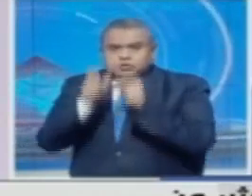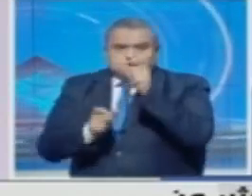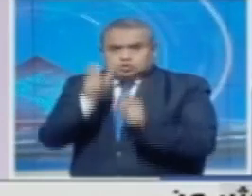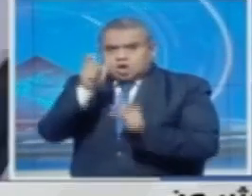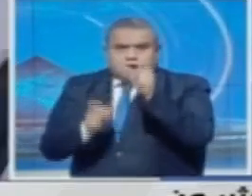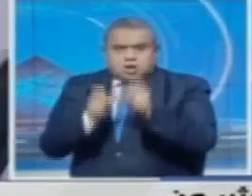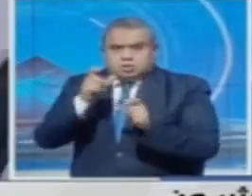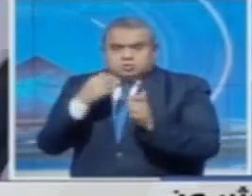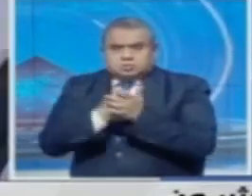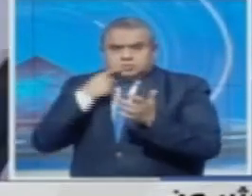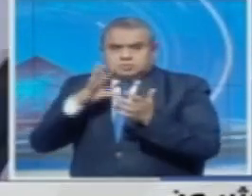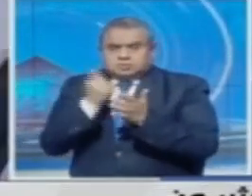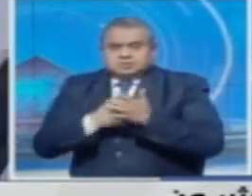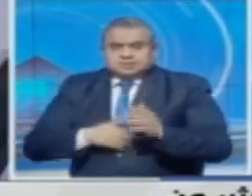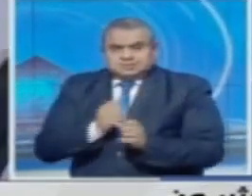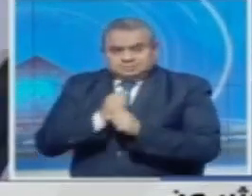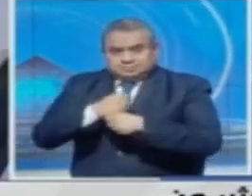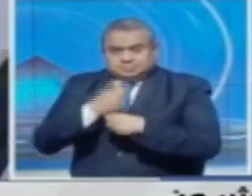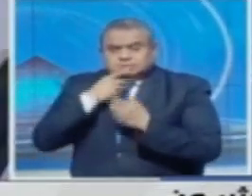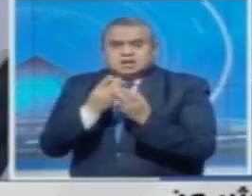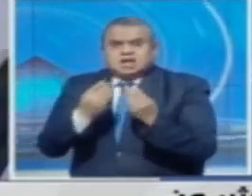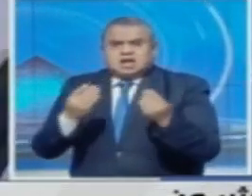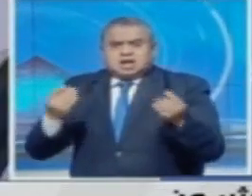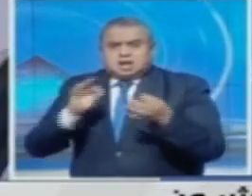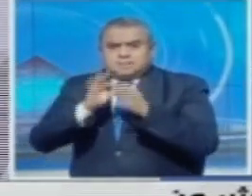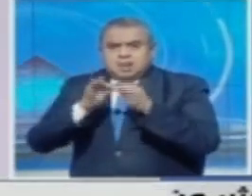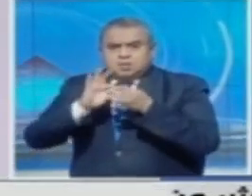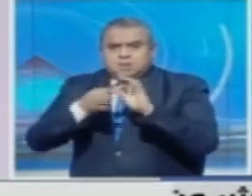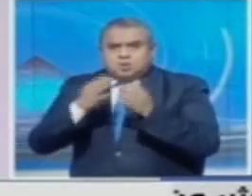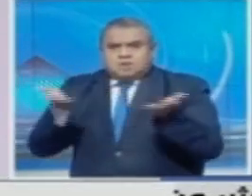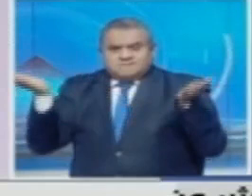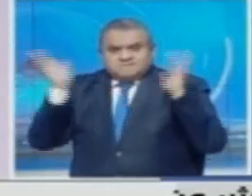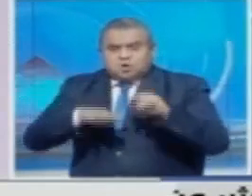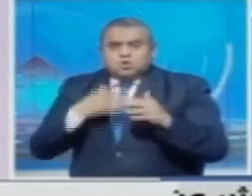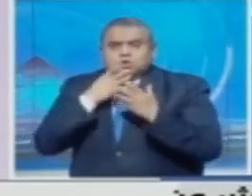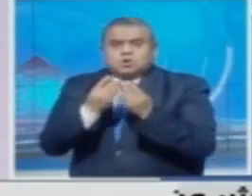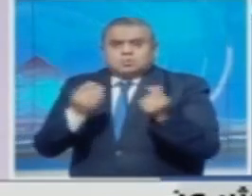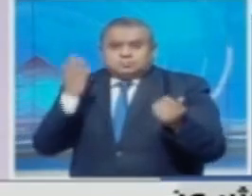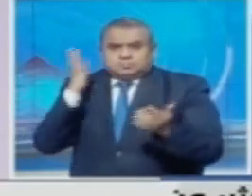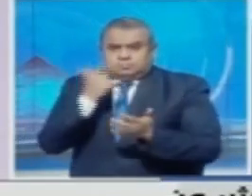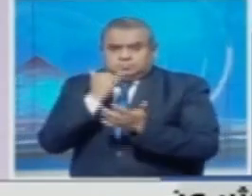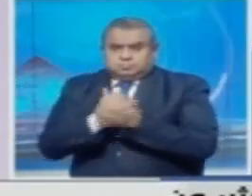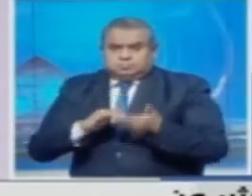لا يسدون جوعهم، وهناك عشرات الملايين من الناس